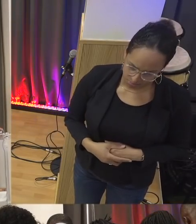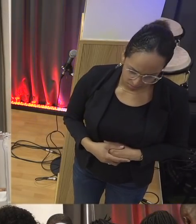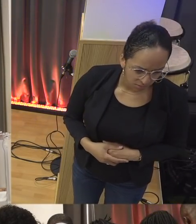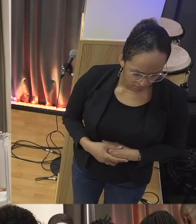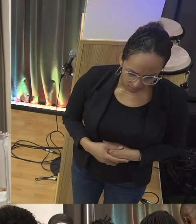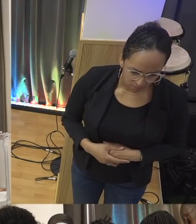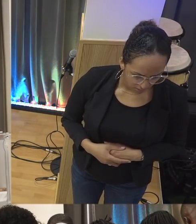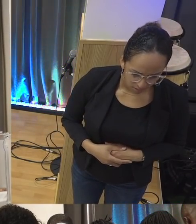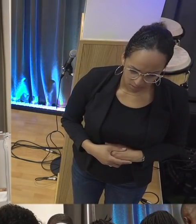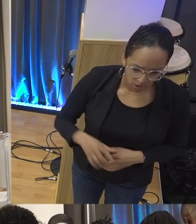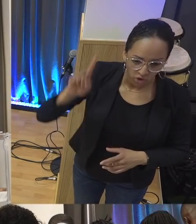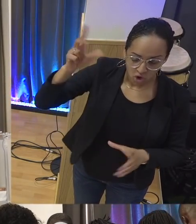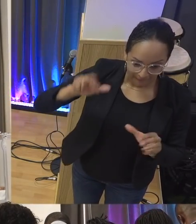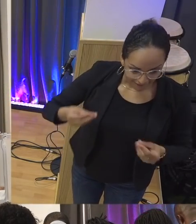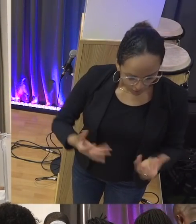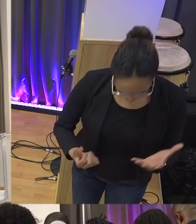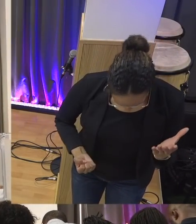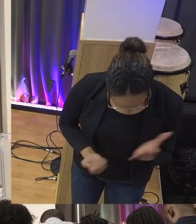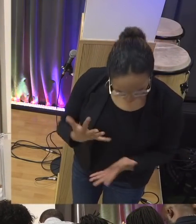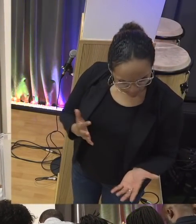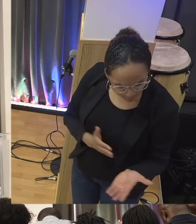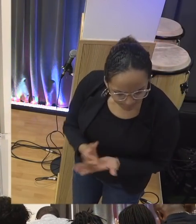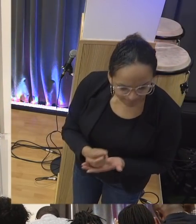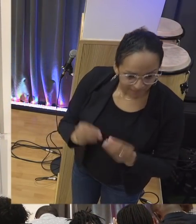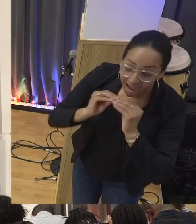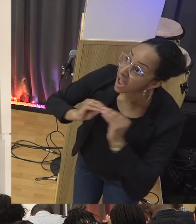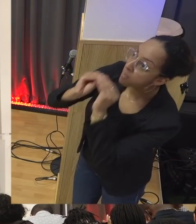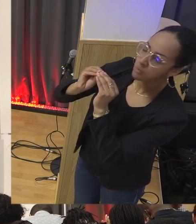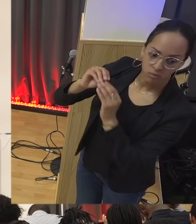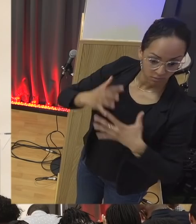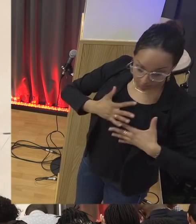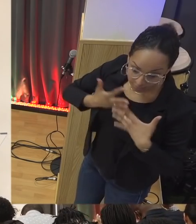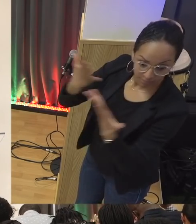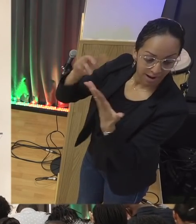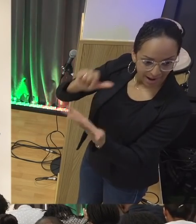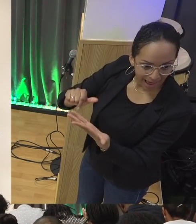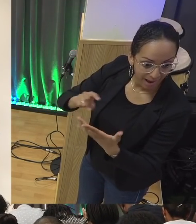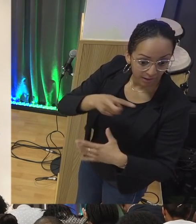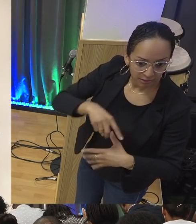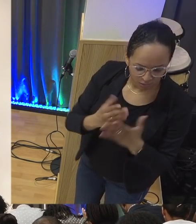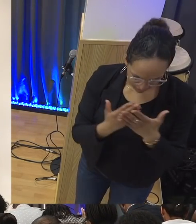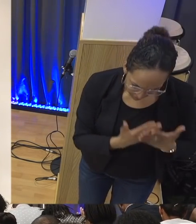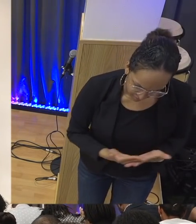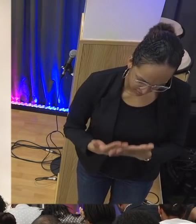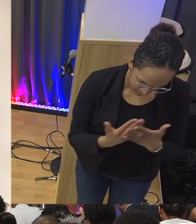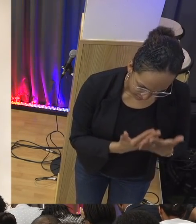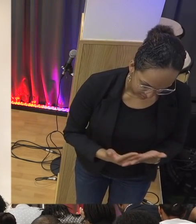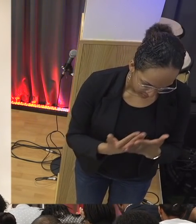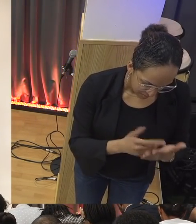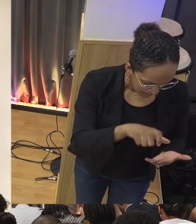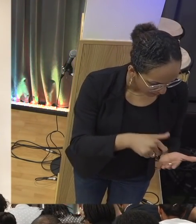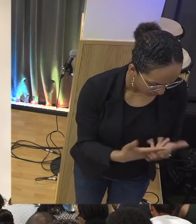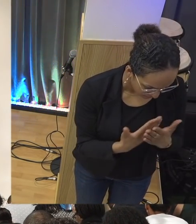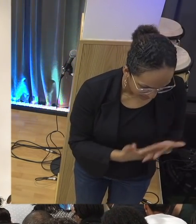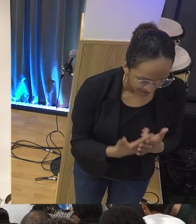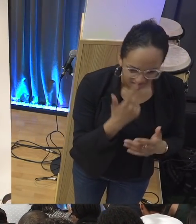va te rafraîchir et va te donner cet amour extraordinaire pour ces études que tu es en train de faire. Tu penses que tu